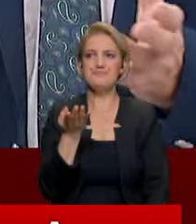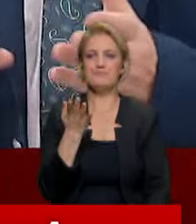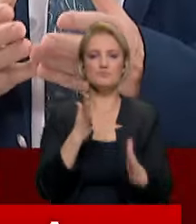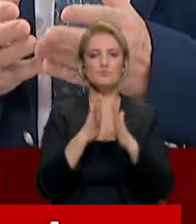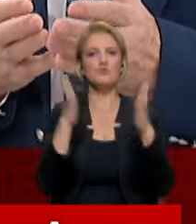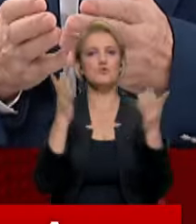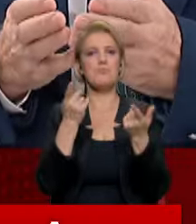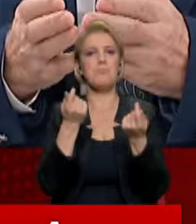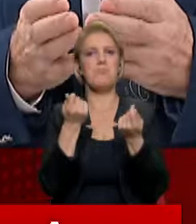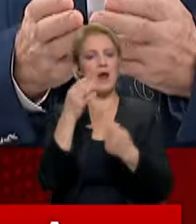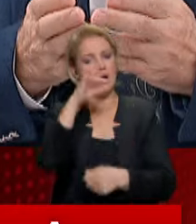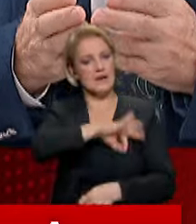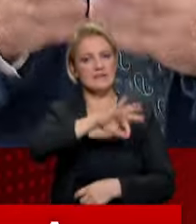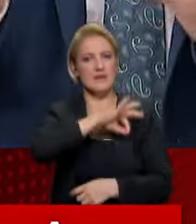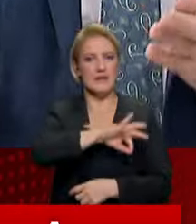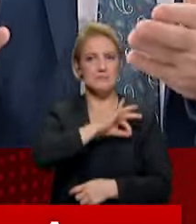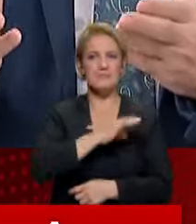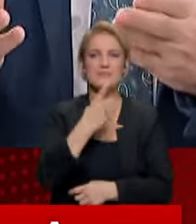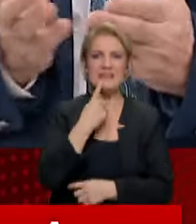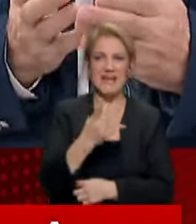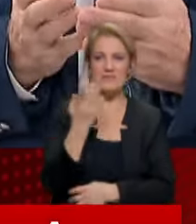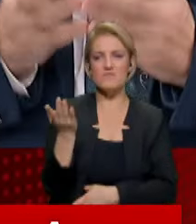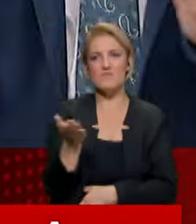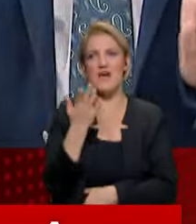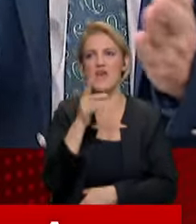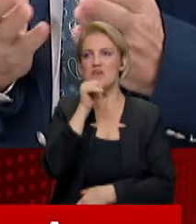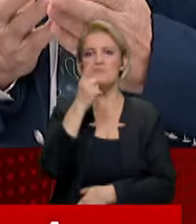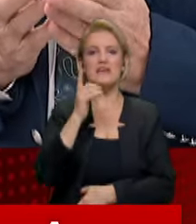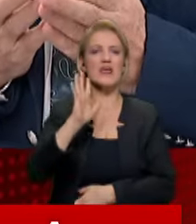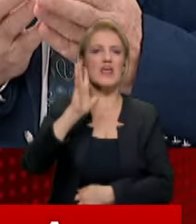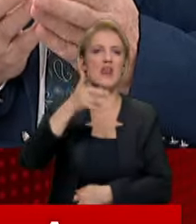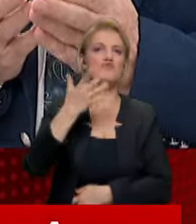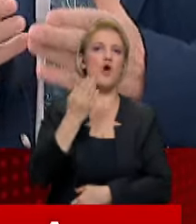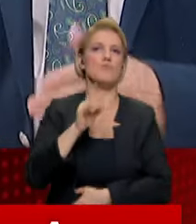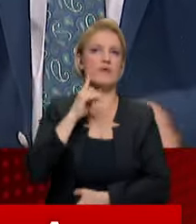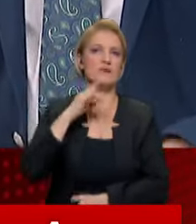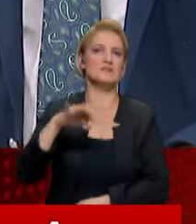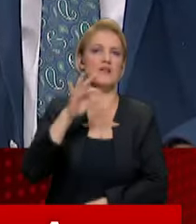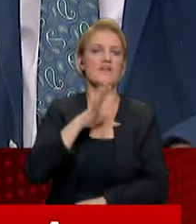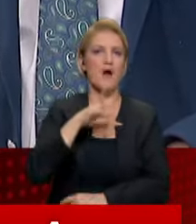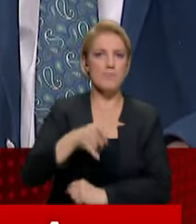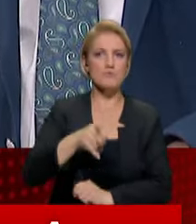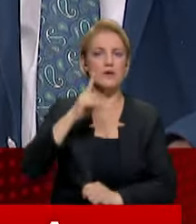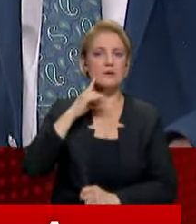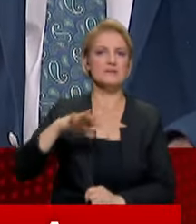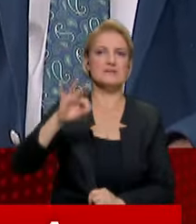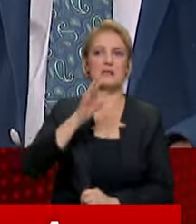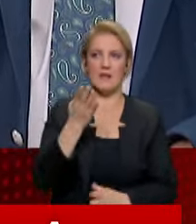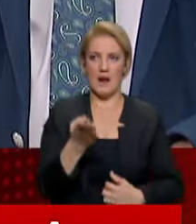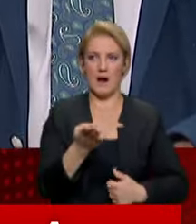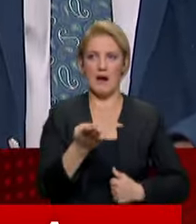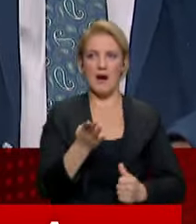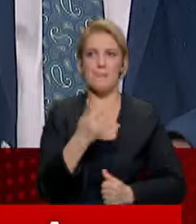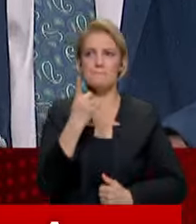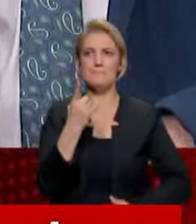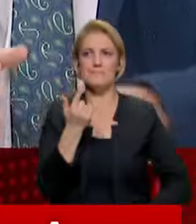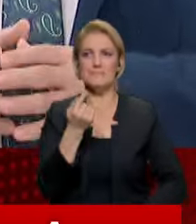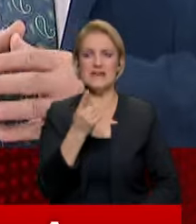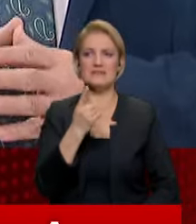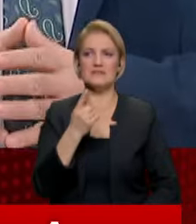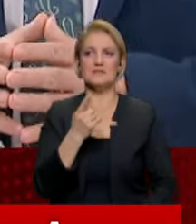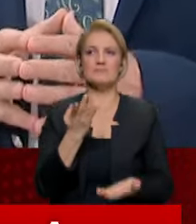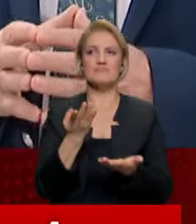büyük paralar kazanılıyor diyen ve hiçbir geleceği olmayan insanlar bu insanlara bir miktar